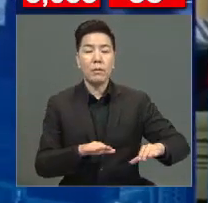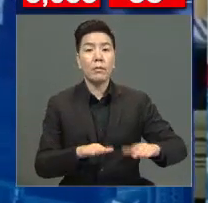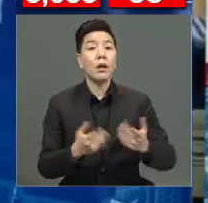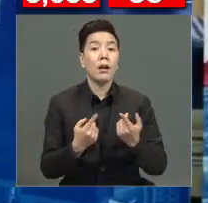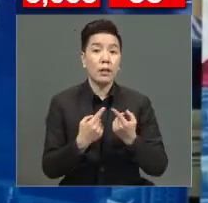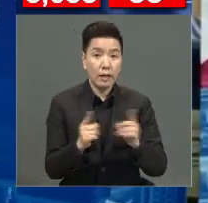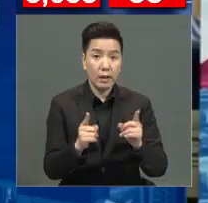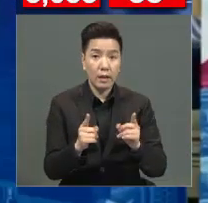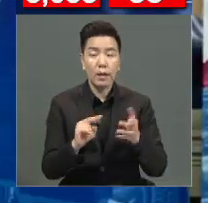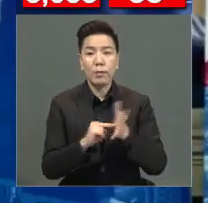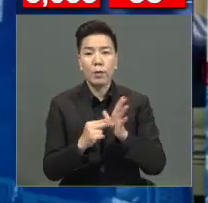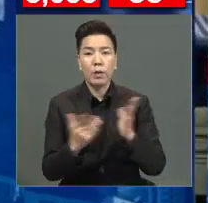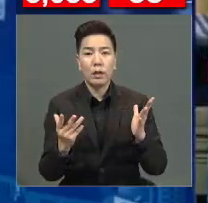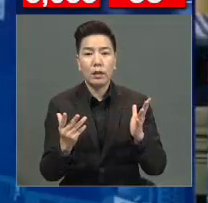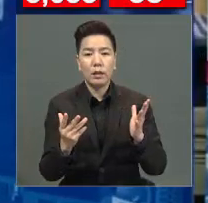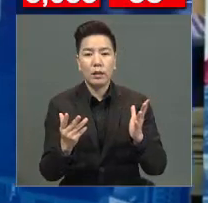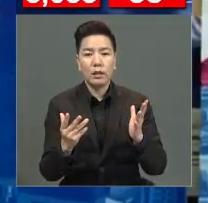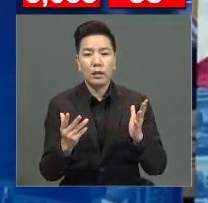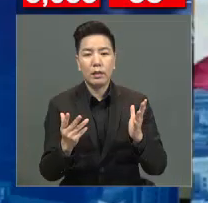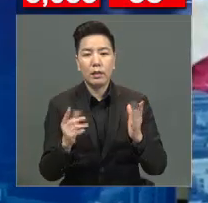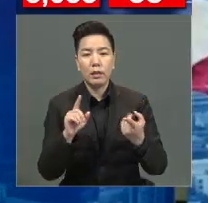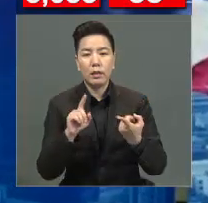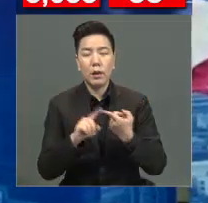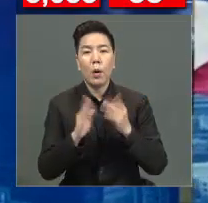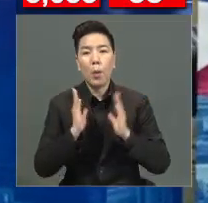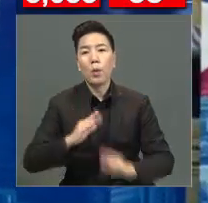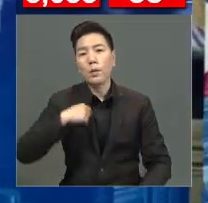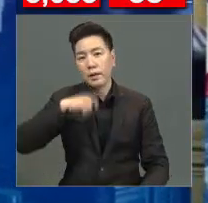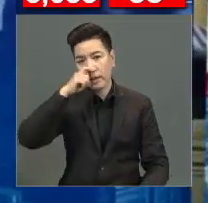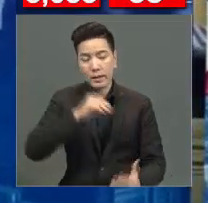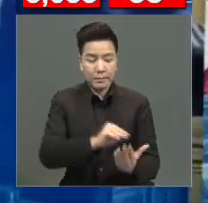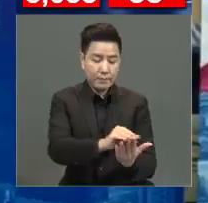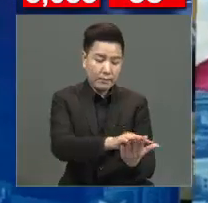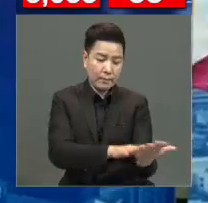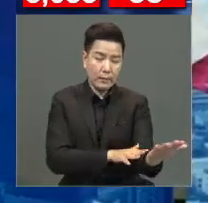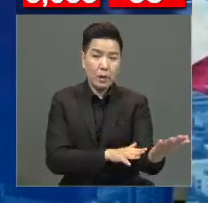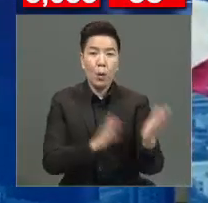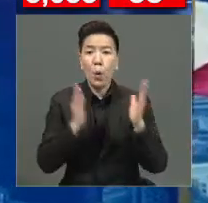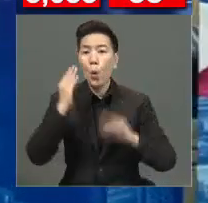ารถจะรองรับได้ร้อยเปอร์เซ็นต์ถึงไม่ร้อยเปอร์เซ็นต์อยู่ที่คนไทยที่เราร่วม